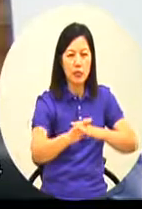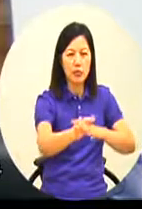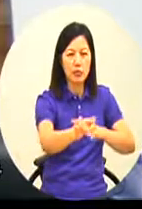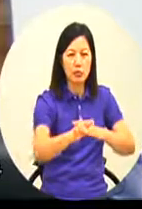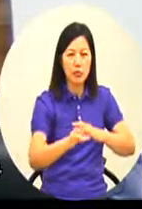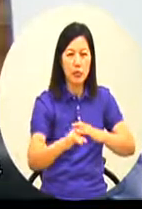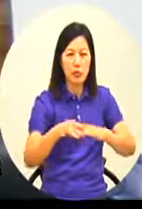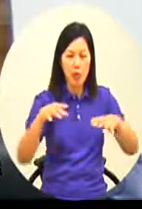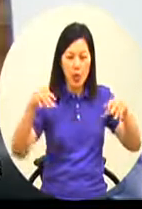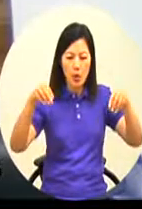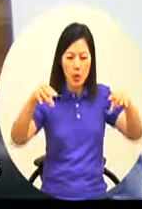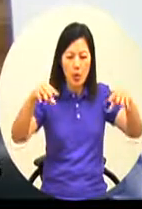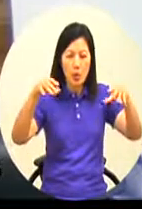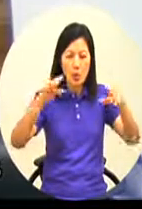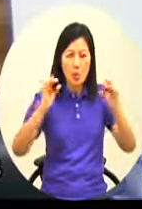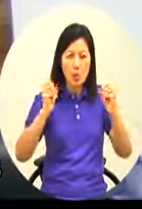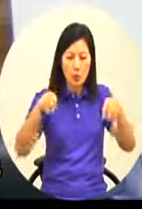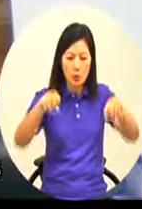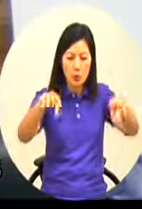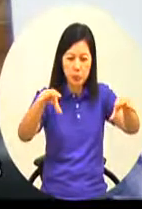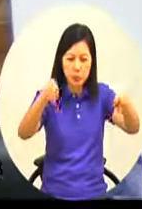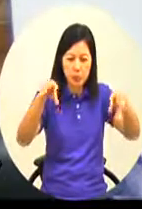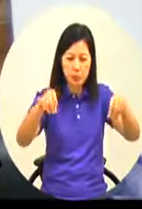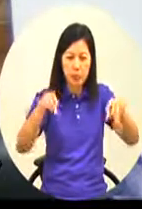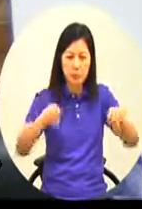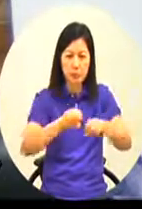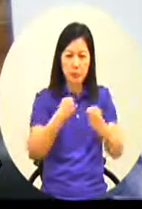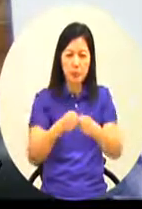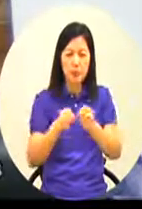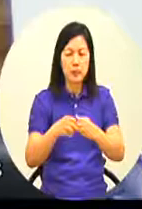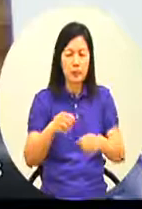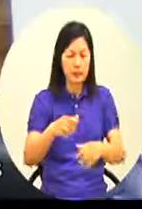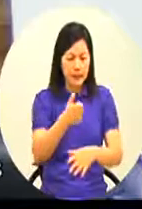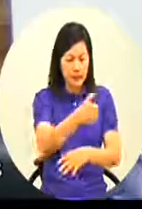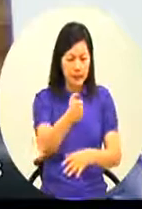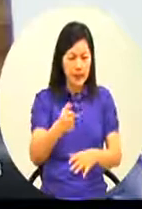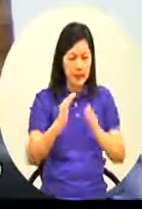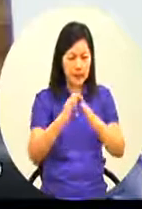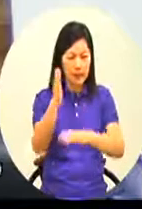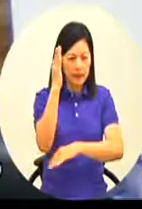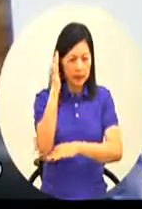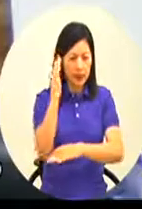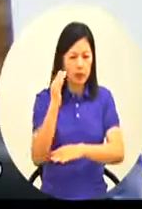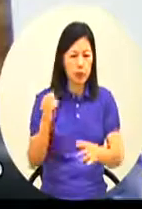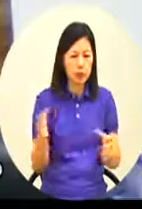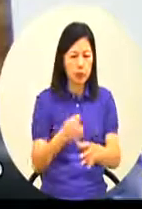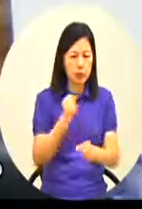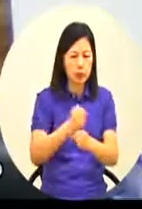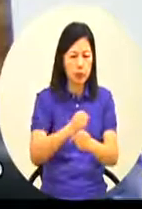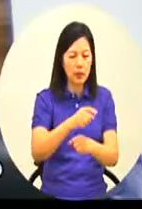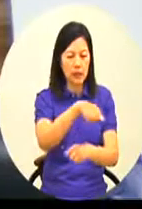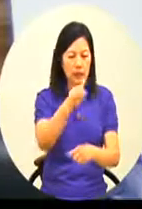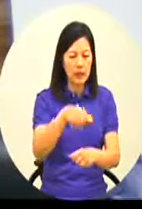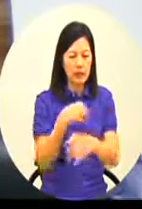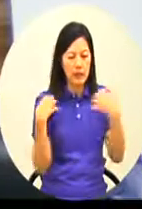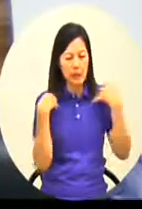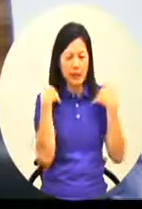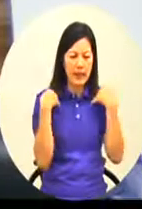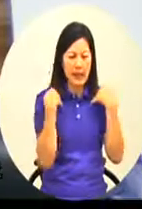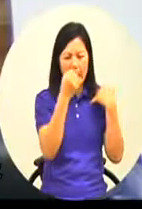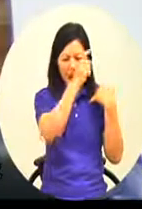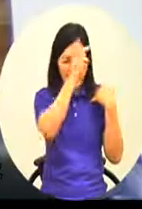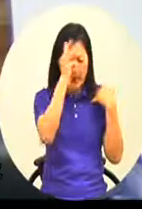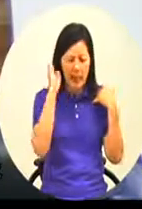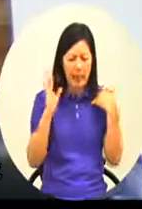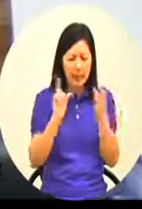灯的一个损坏呢，这一次呢真的是感谢我们所有市府的同仁哈，大家忙得人仰马翻，在最